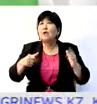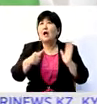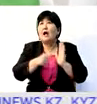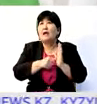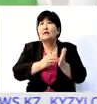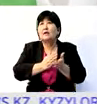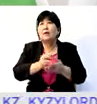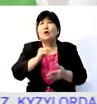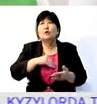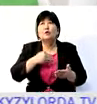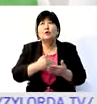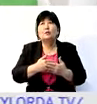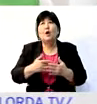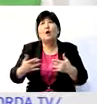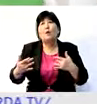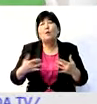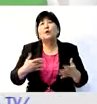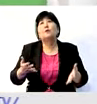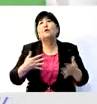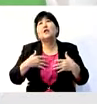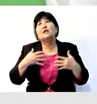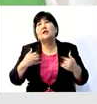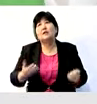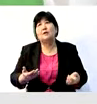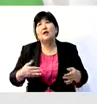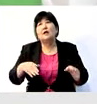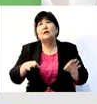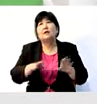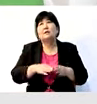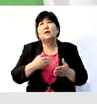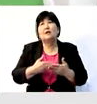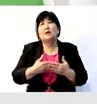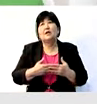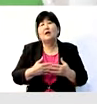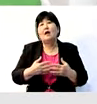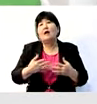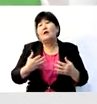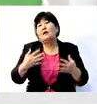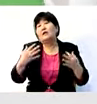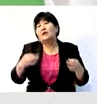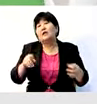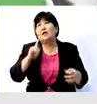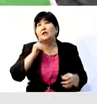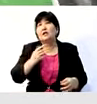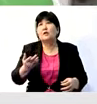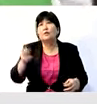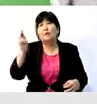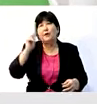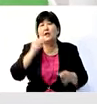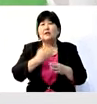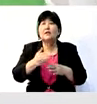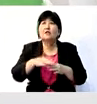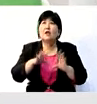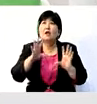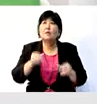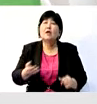бойынша жұмыс жасайды. Ол өнер болсын, денсаулық болсын, тіпті жаңағыдай ерікті жастар болсын, одан қалды білім саласы бойынша